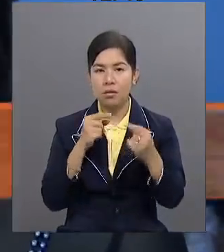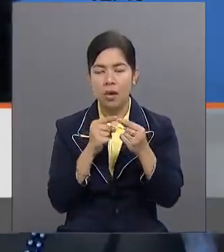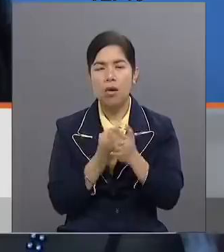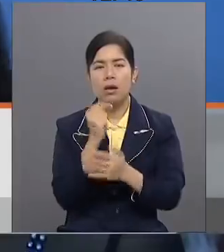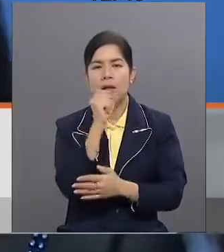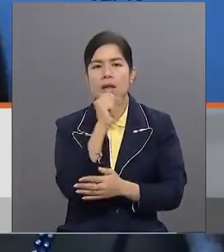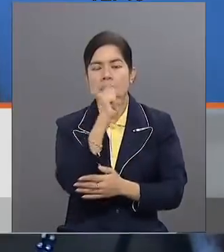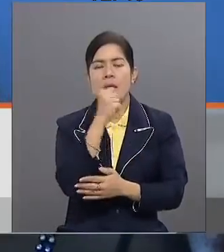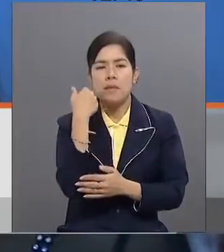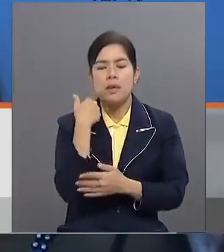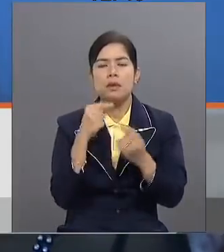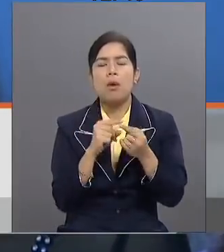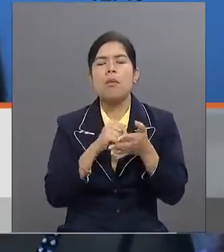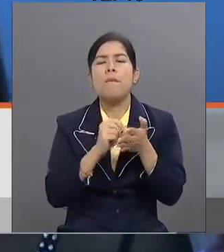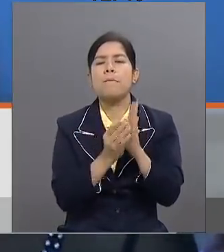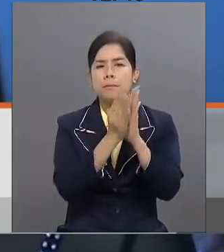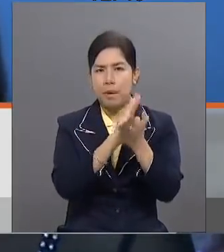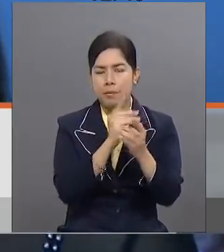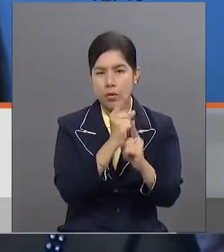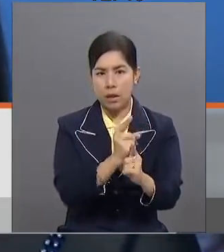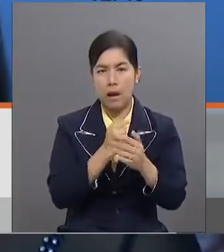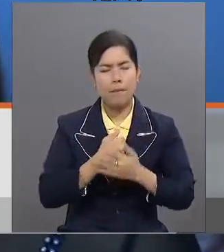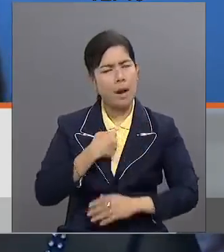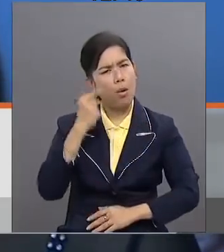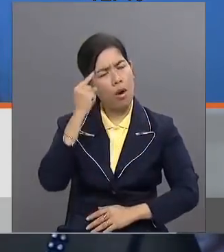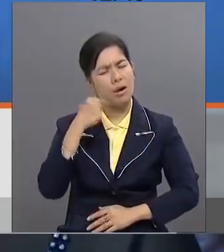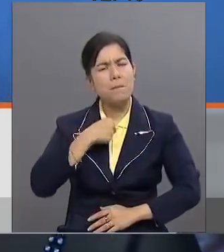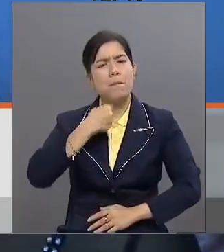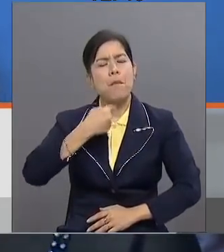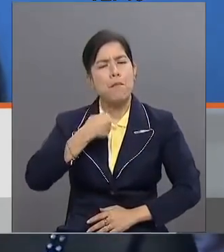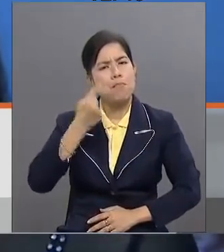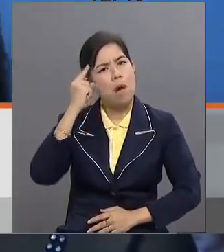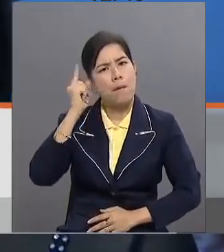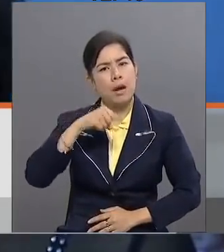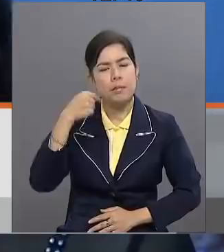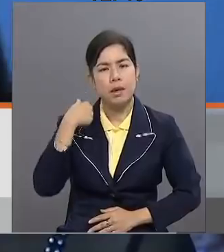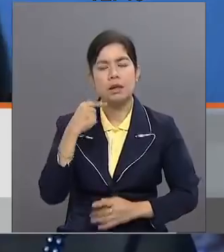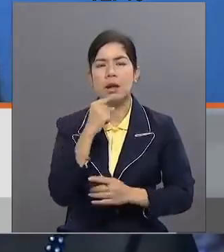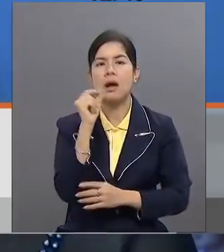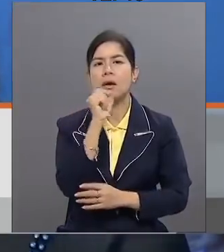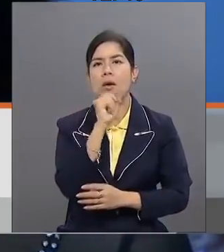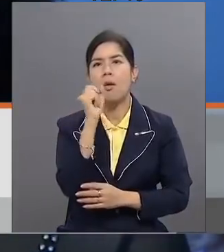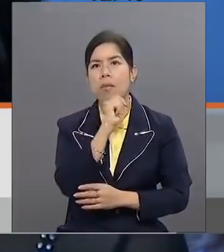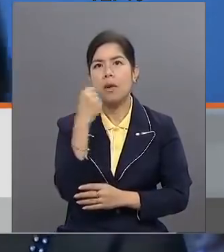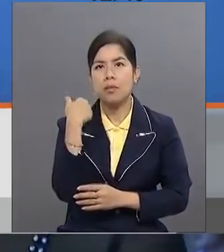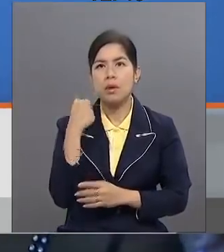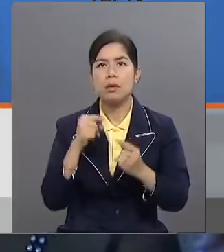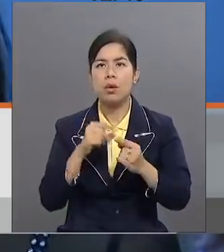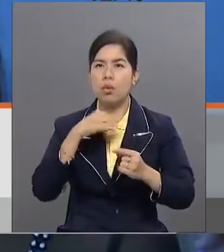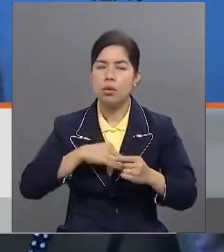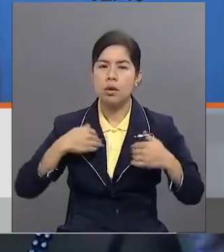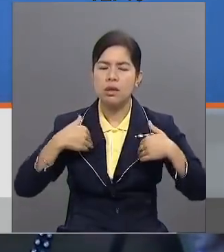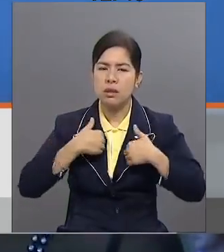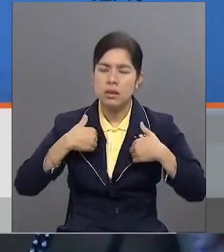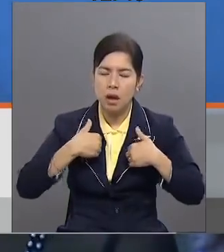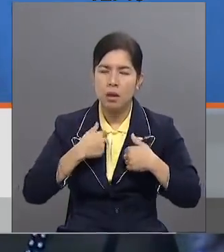เสียงกว้างทีนี้เนี่ยจ้าจ๋าก็ใช้เสียงไม่เป็นนะคะทำให้หลายครั้งการร้องเพลงเนี่ยอาจจะเหนื่อยหายใจไม่